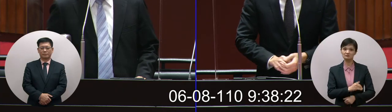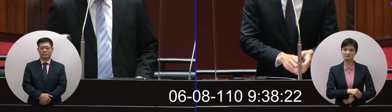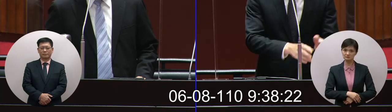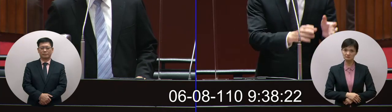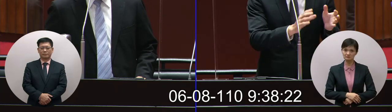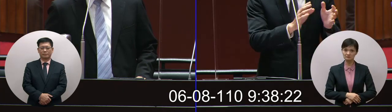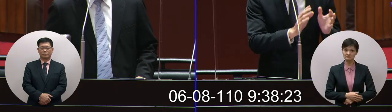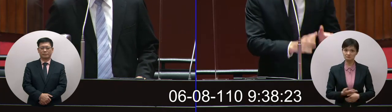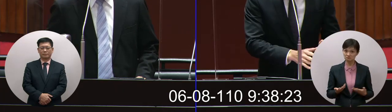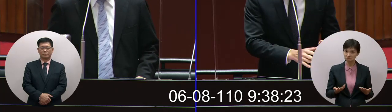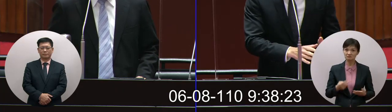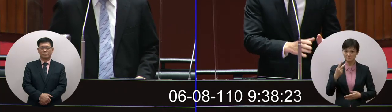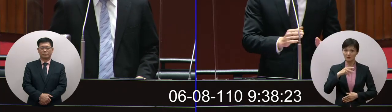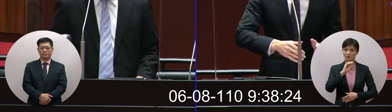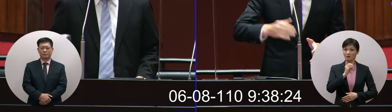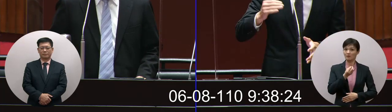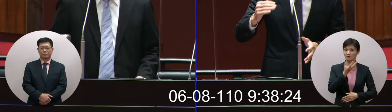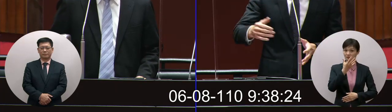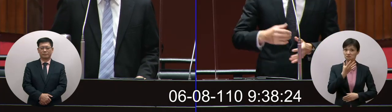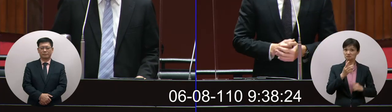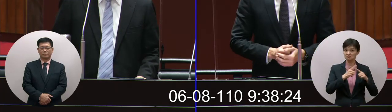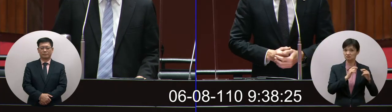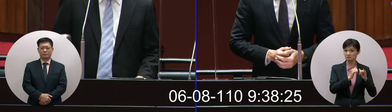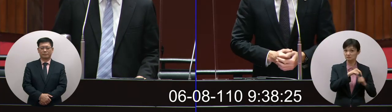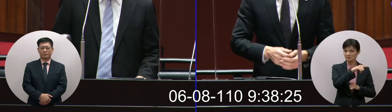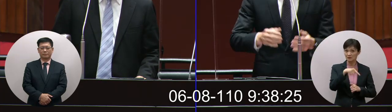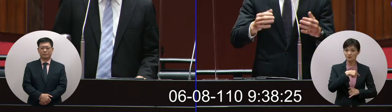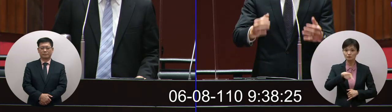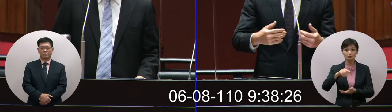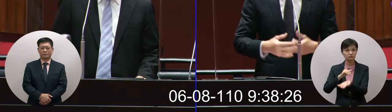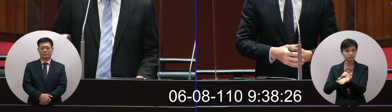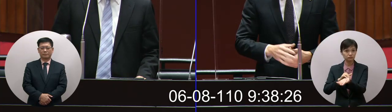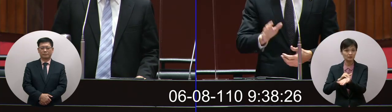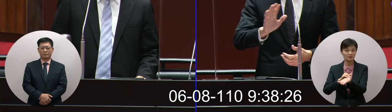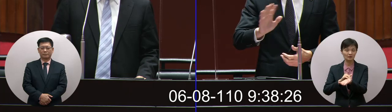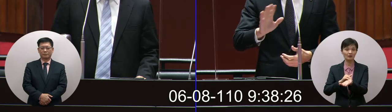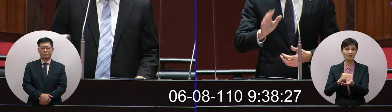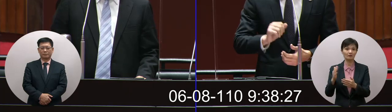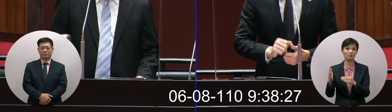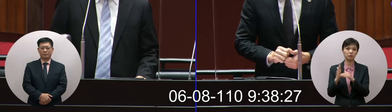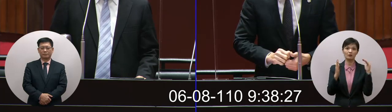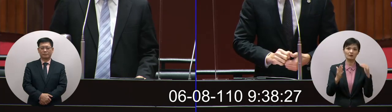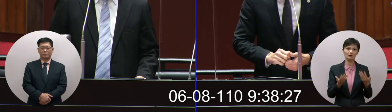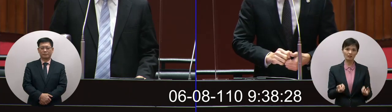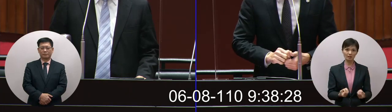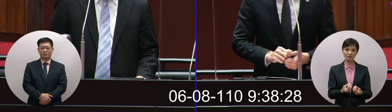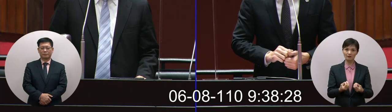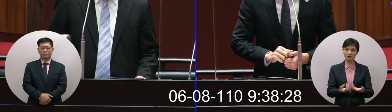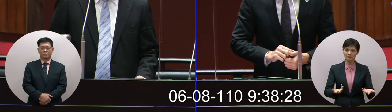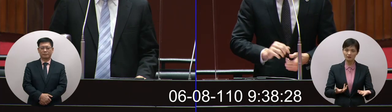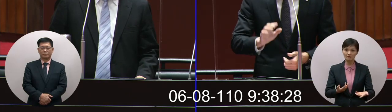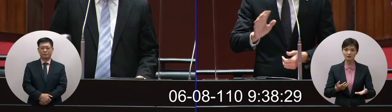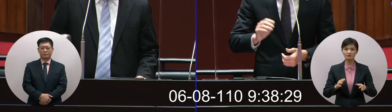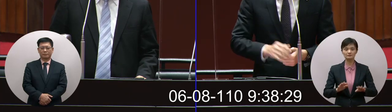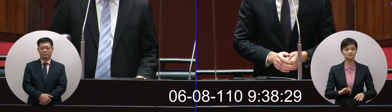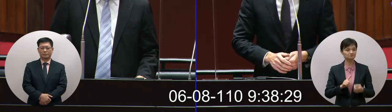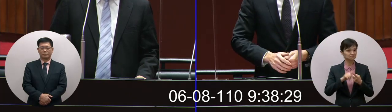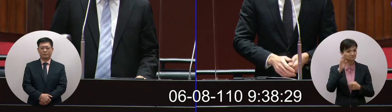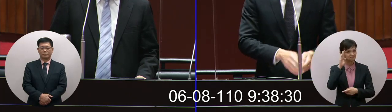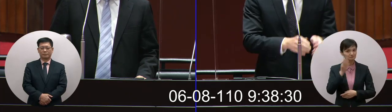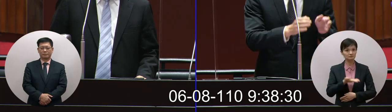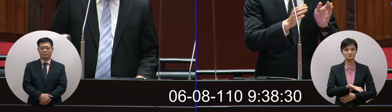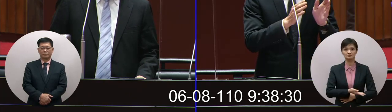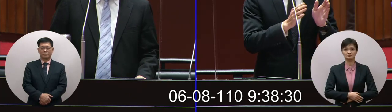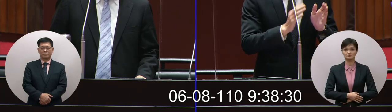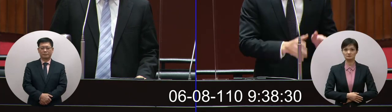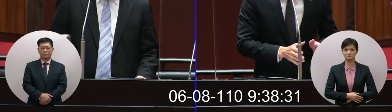筛。嘛有万华人，伊要去病院挂号看病，结果病院甲讲我即马无收万华来的病人，吼、哦，也是民众。